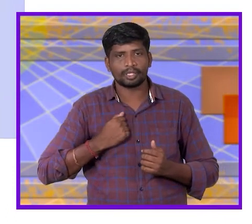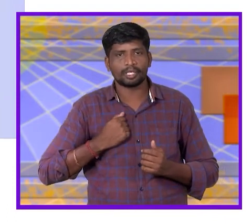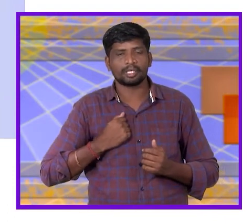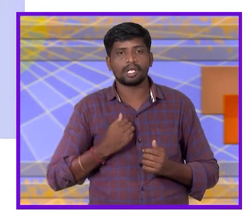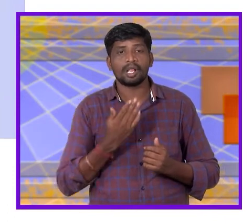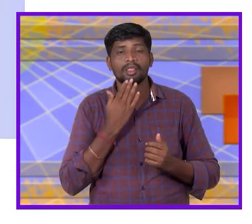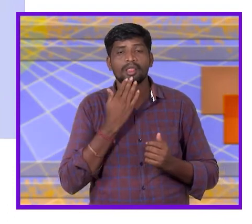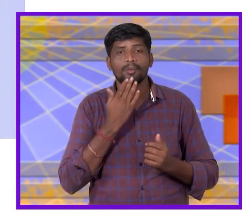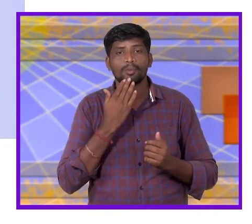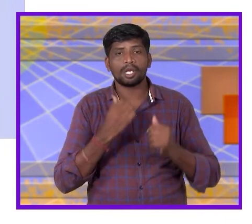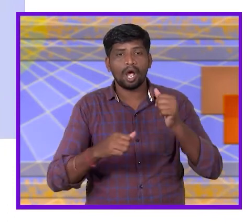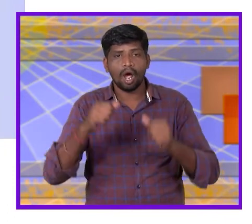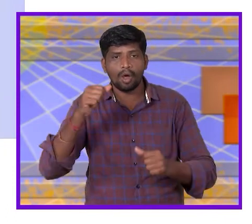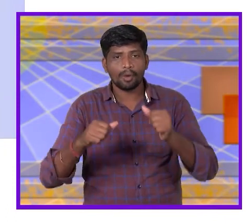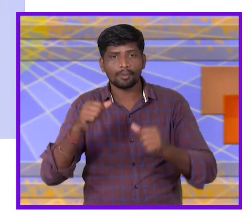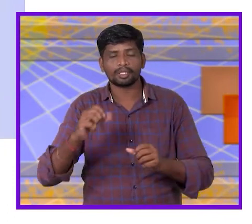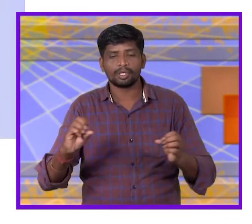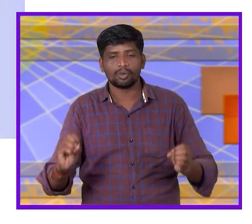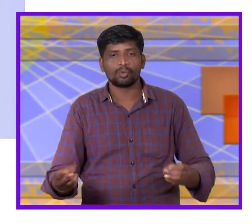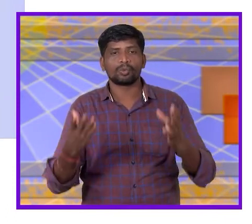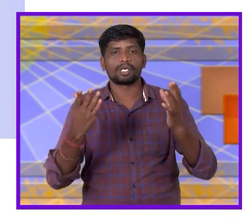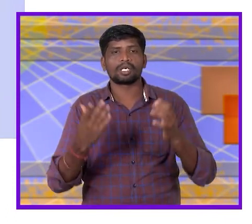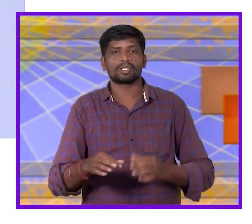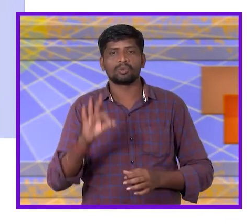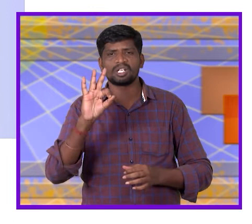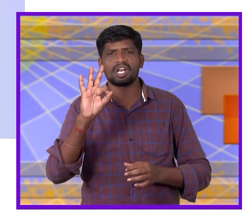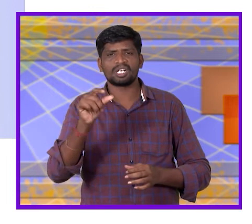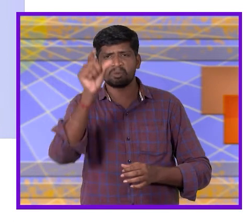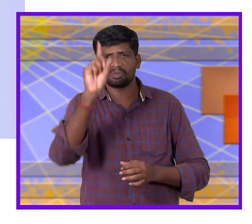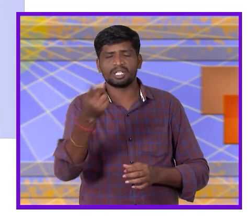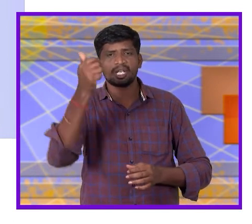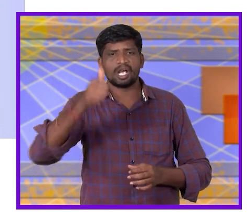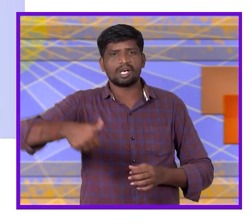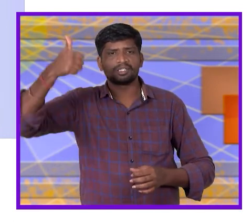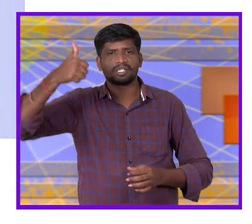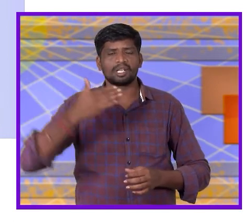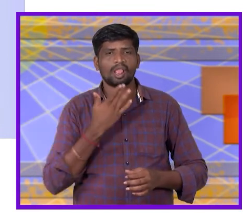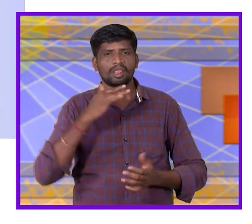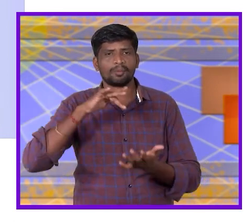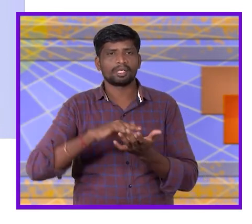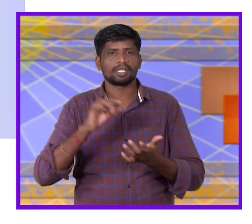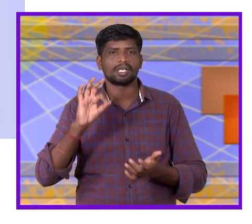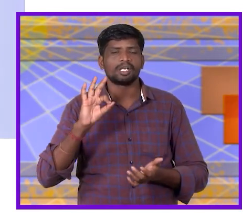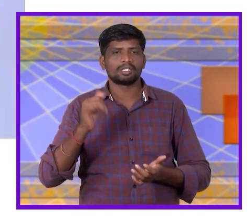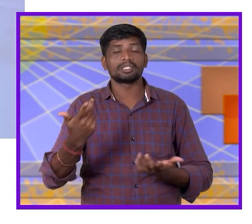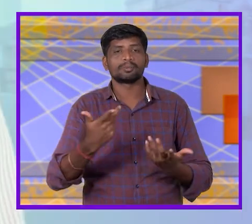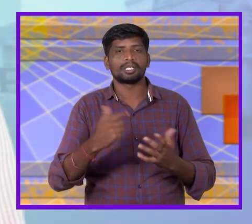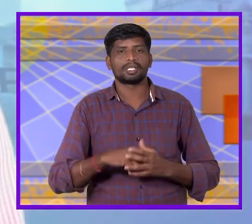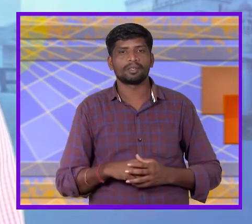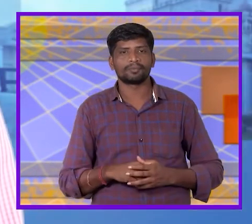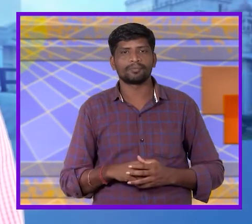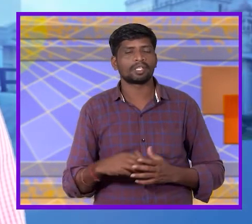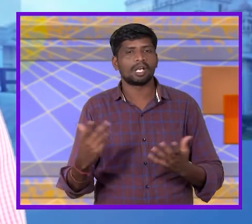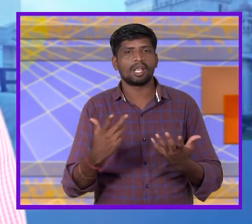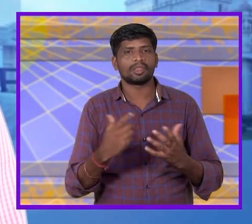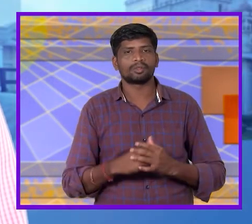மொழியை ஆய்வதற்கென்று உருவாக்கப்பட்ட ஒரு தன்னேகரி இல்லாத ஒரு பல்கலைக்கழகம். இந்த பல்கலைக்கழகத்துக்கு என்ன சிறப்பு அப்படின்னு கேட்டால்,